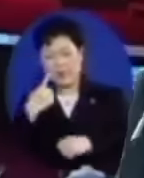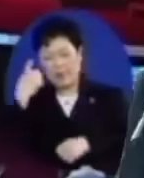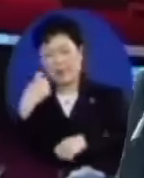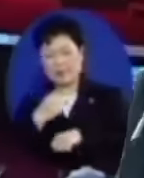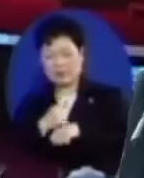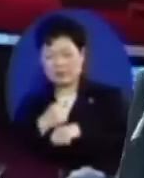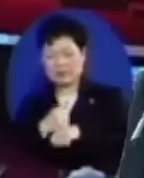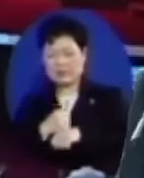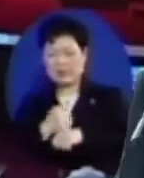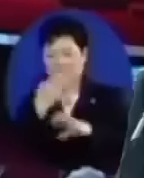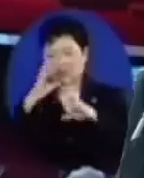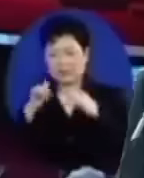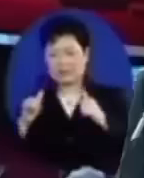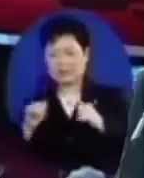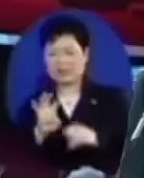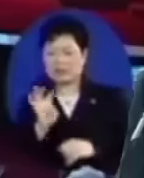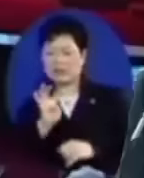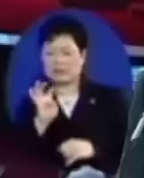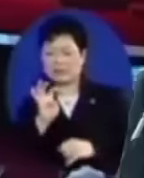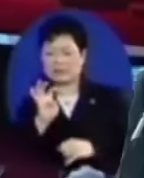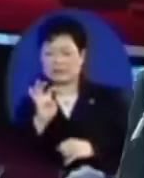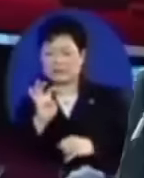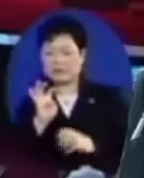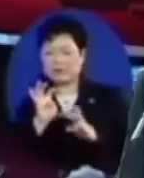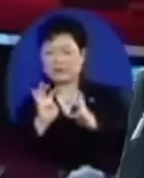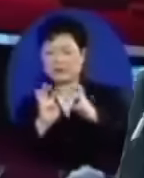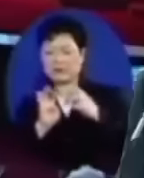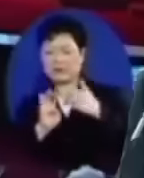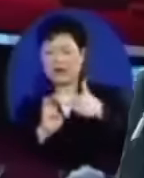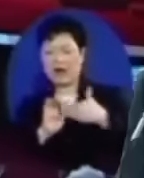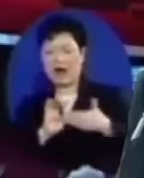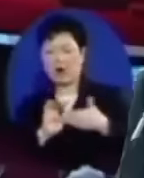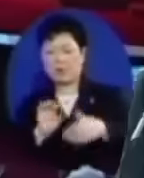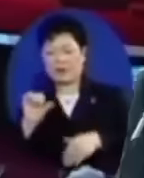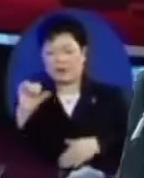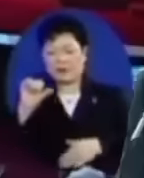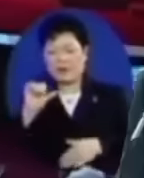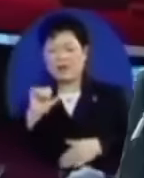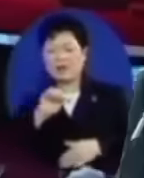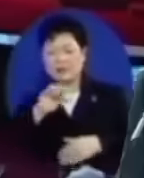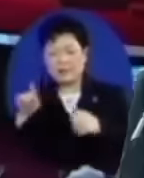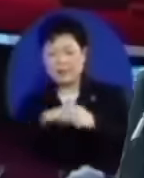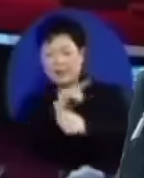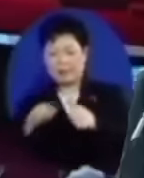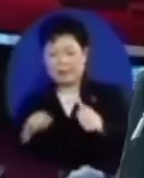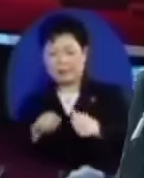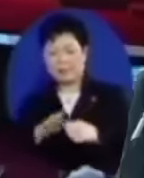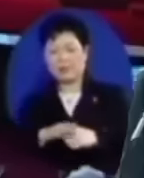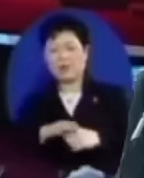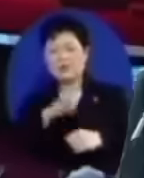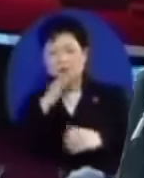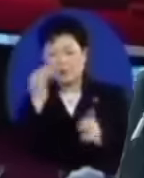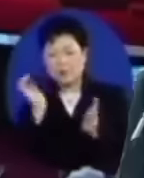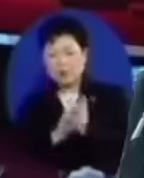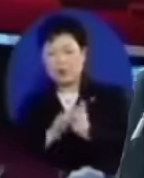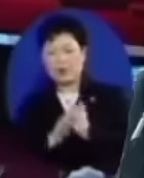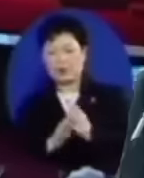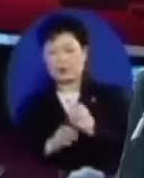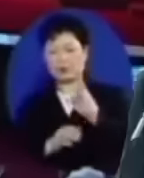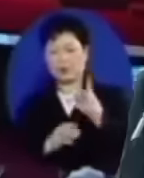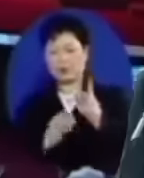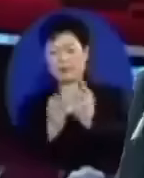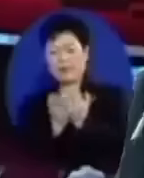뻔하였으니 유대인들에게 40에 하나 감한 매를 5번 맞았으며 3번 태장으로 맞고 1번 돌로 맞고 3번